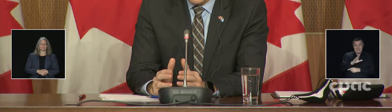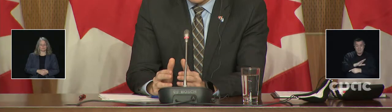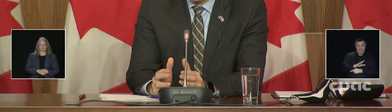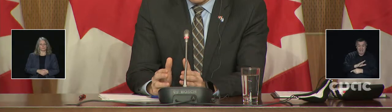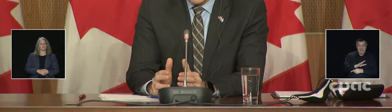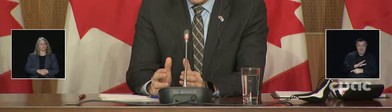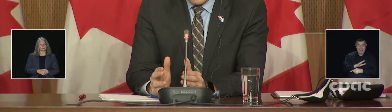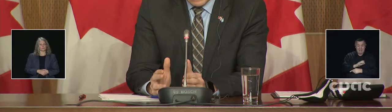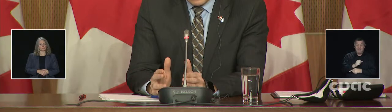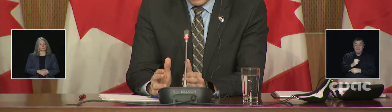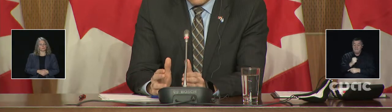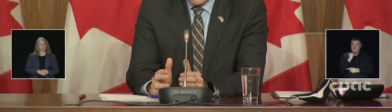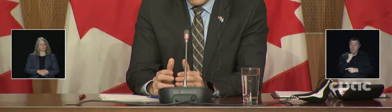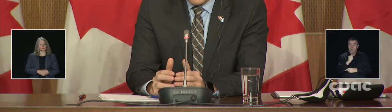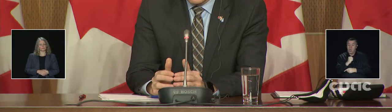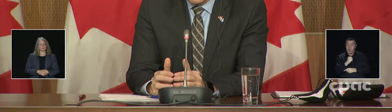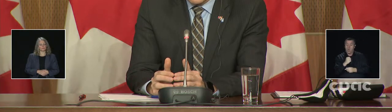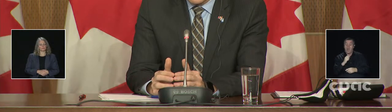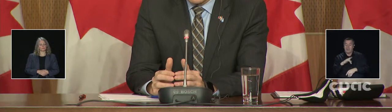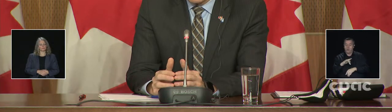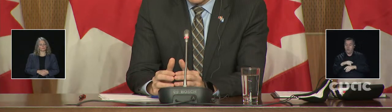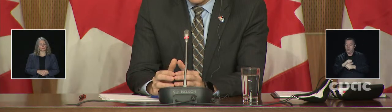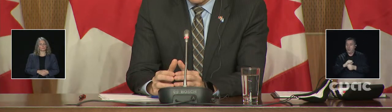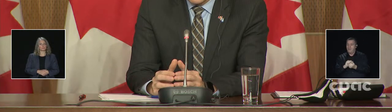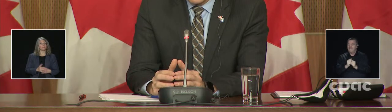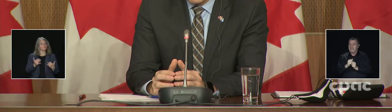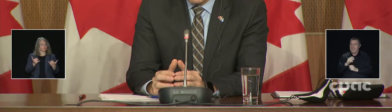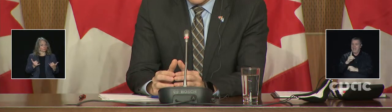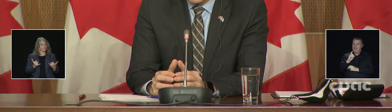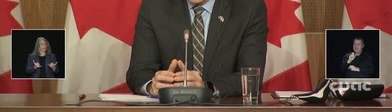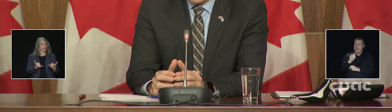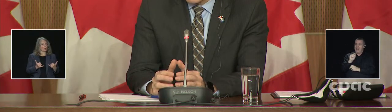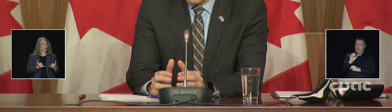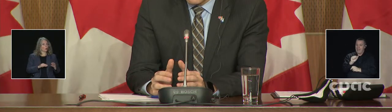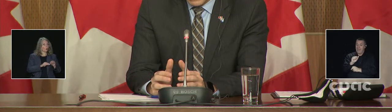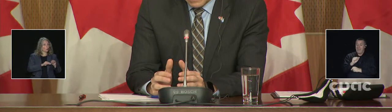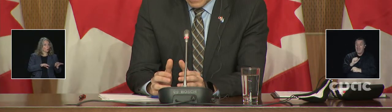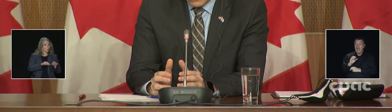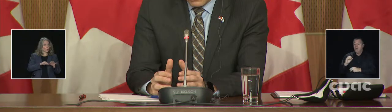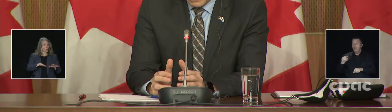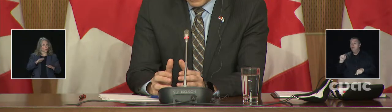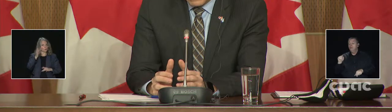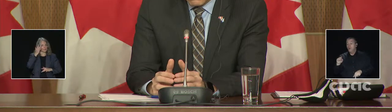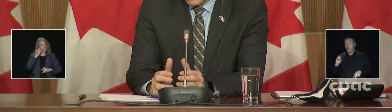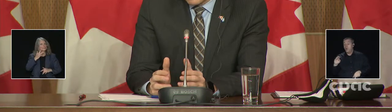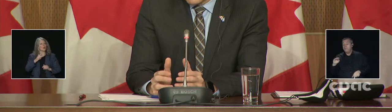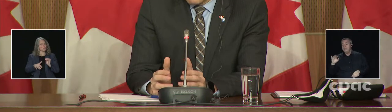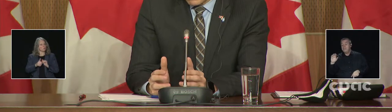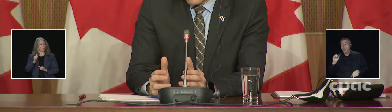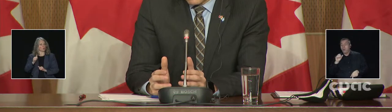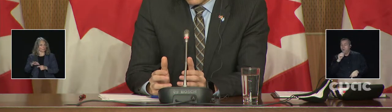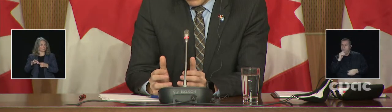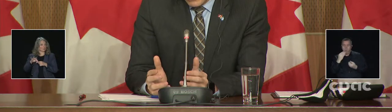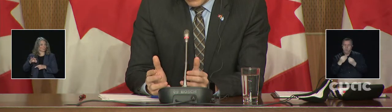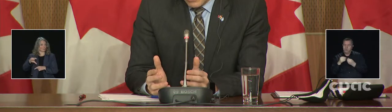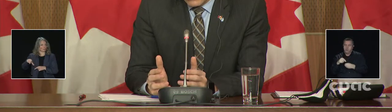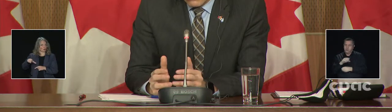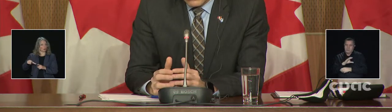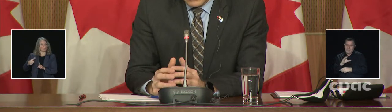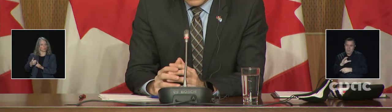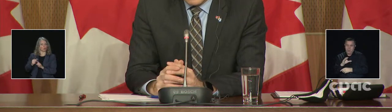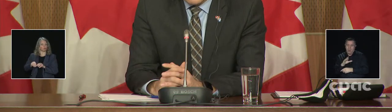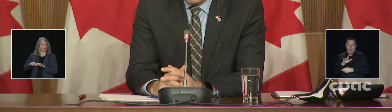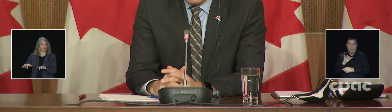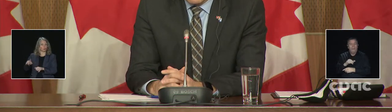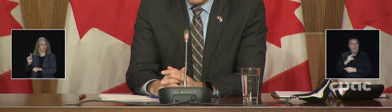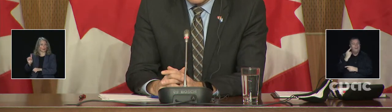des cas reliés au variant Delta. Et le variant Omicron est pour l'instant très peu présent au pays. Mais ça, c'est parce que, entre autres,